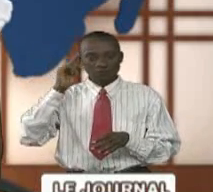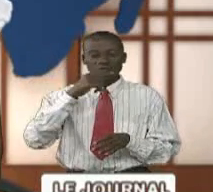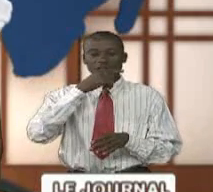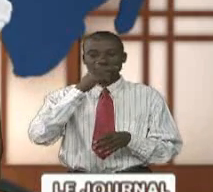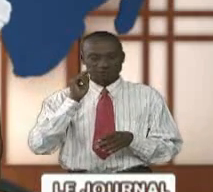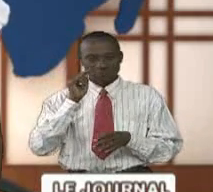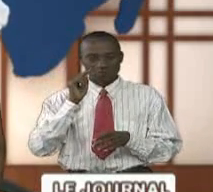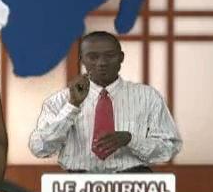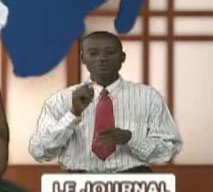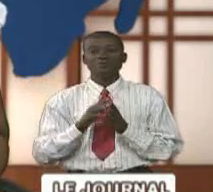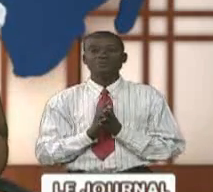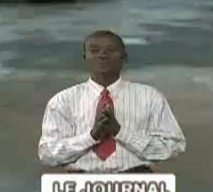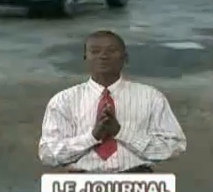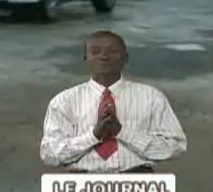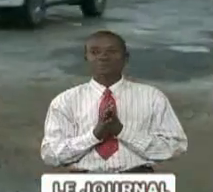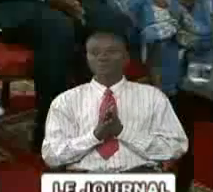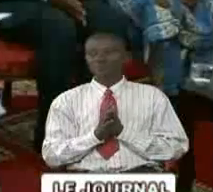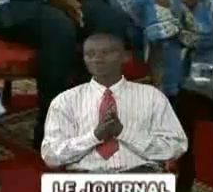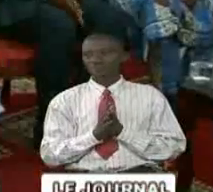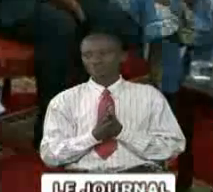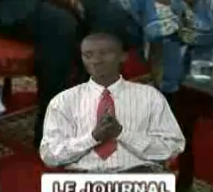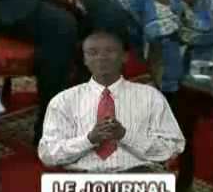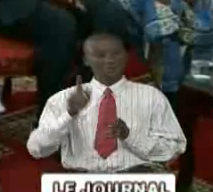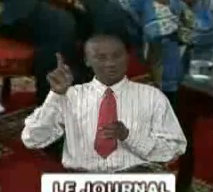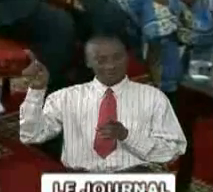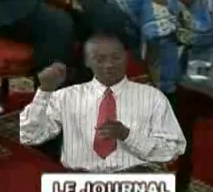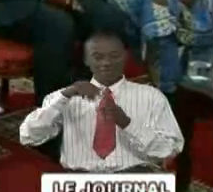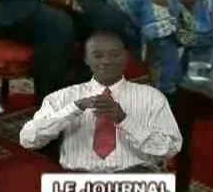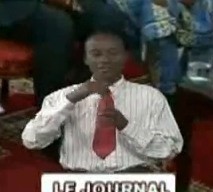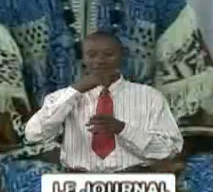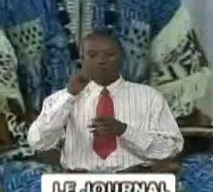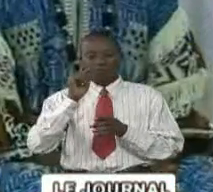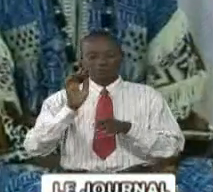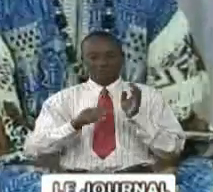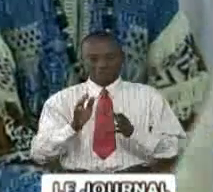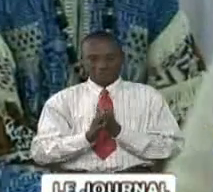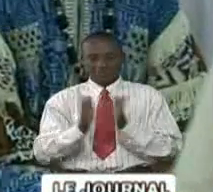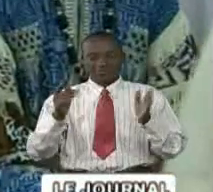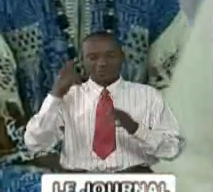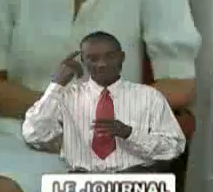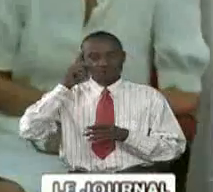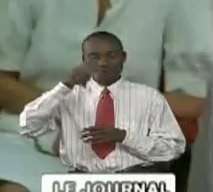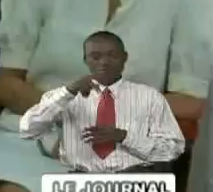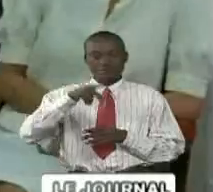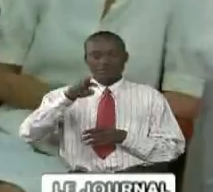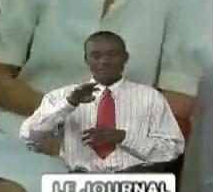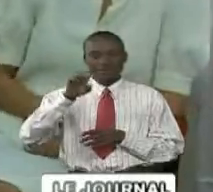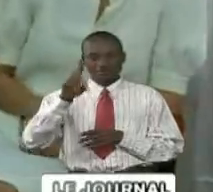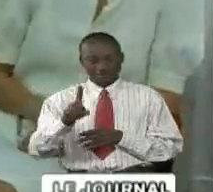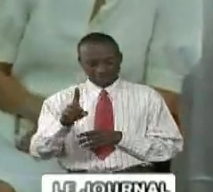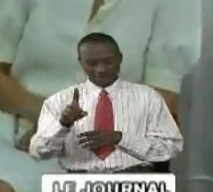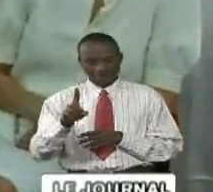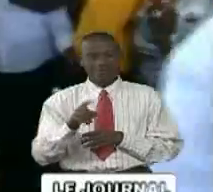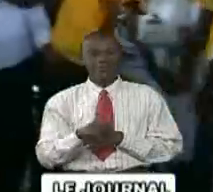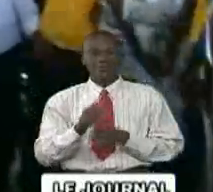de Louis-Dor Balekelaï. Dans la capitale gabonaise, le secrétaire général du PPRD a été représenté le chef de l'État et président de la